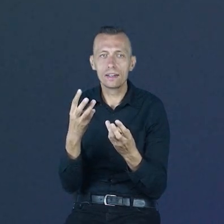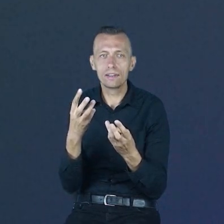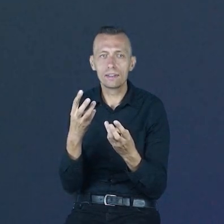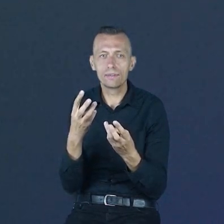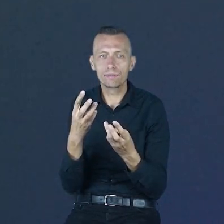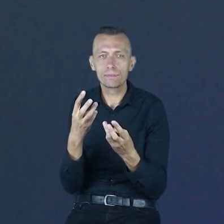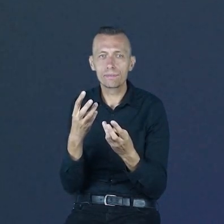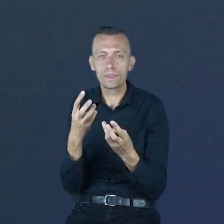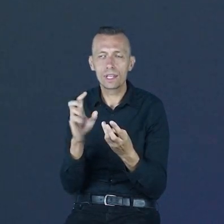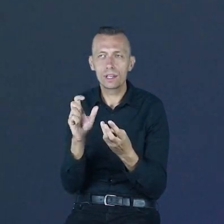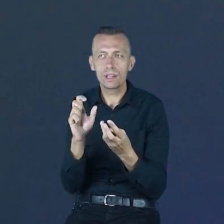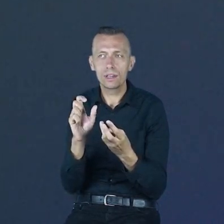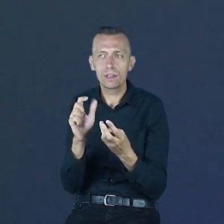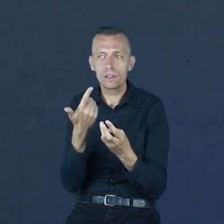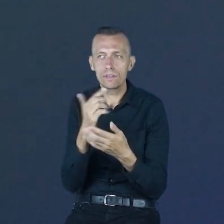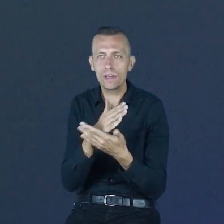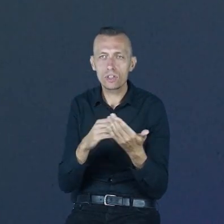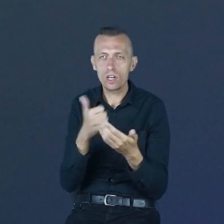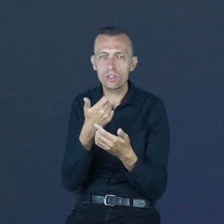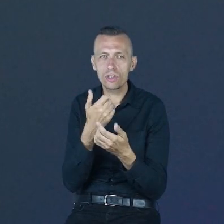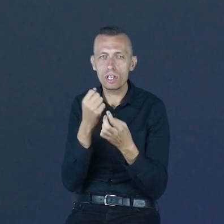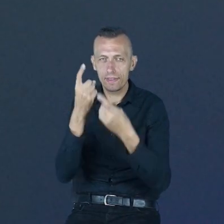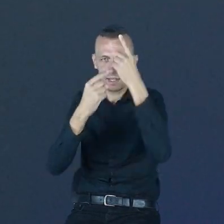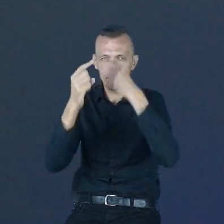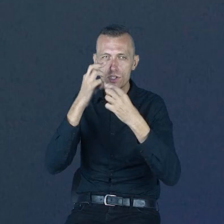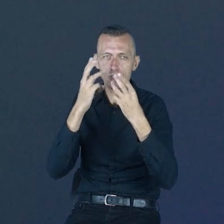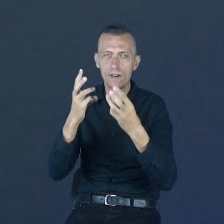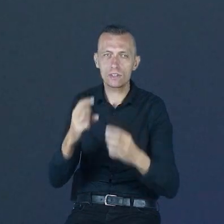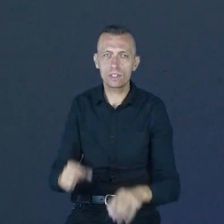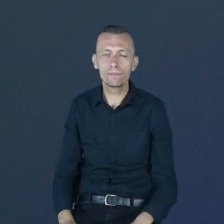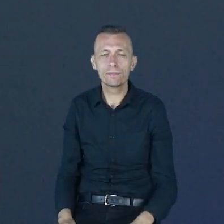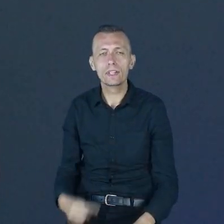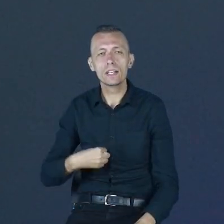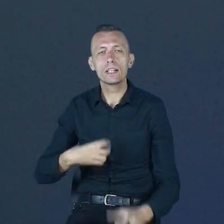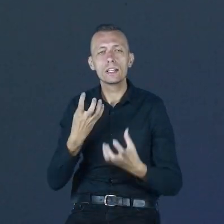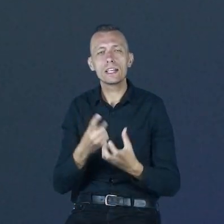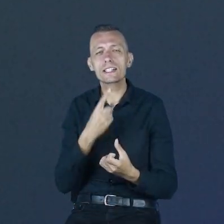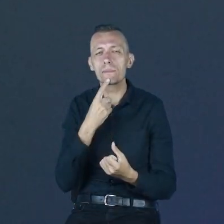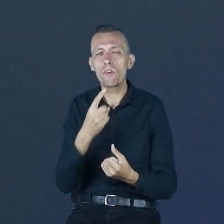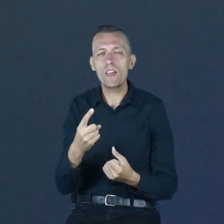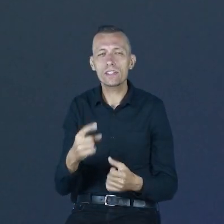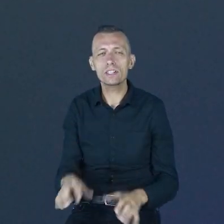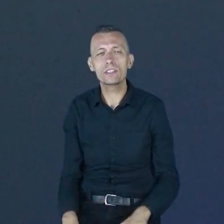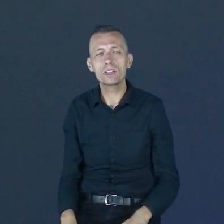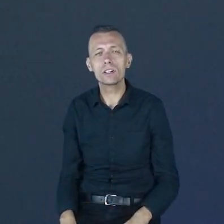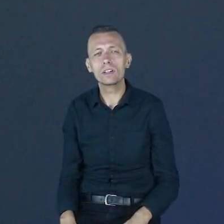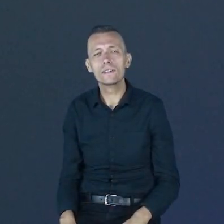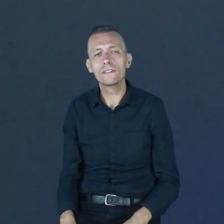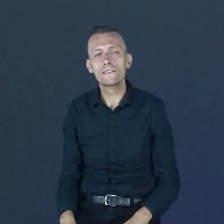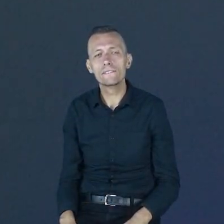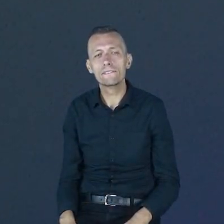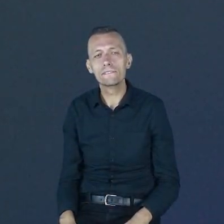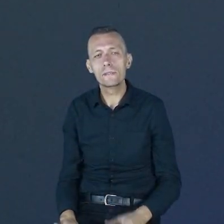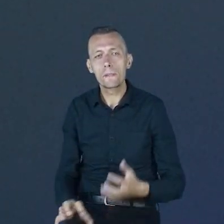w jednej ważnej myśli. Dążę do tego, aby powiedzieć, ponieważ ten świat jest